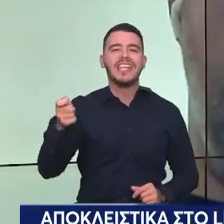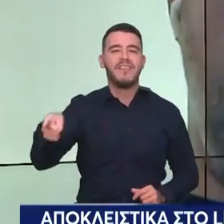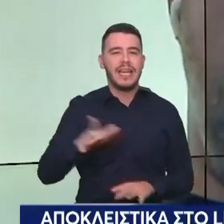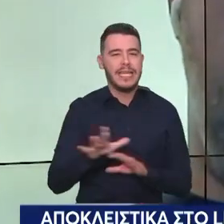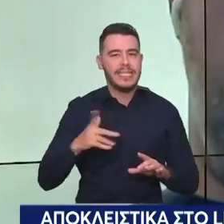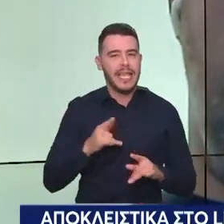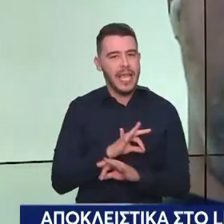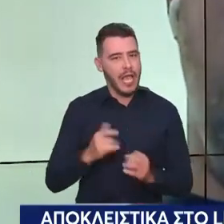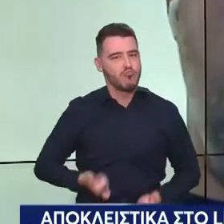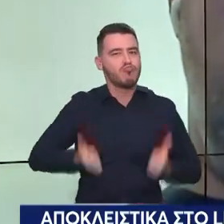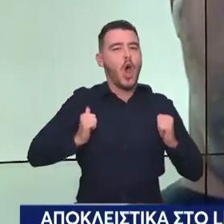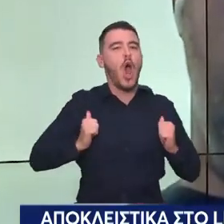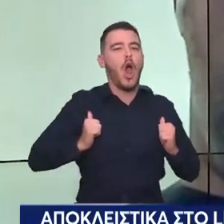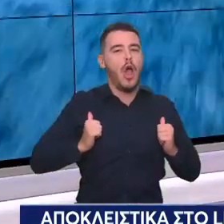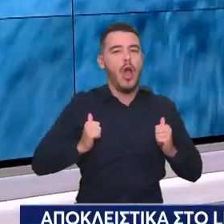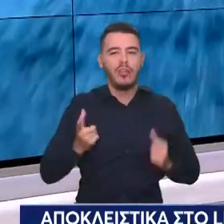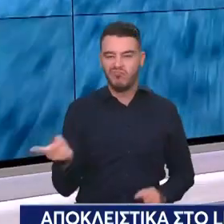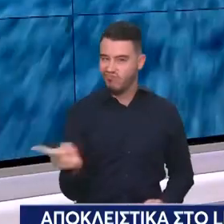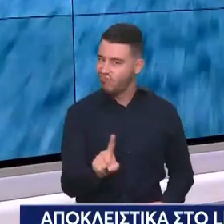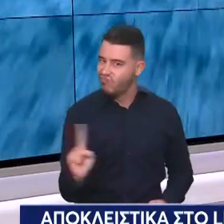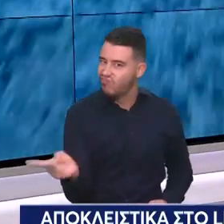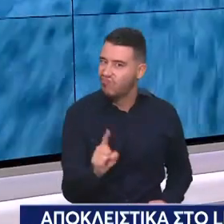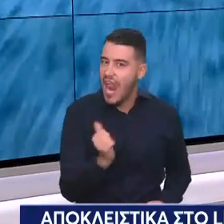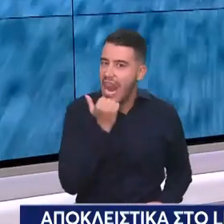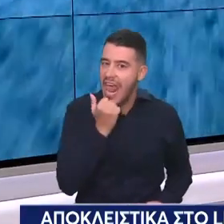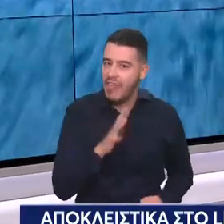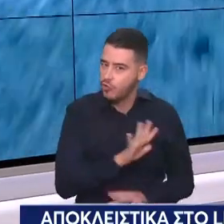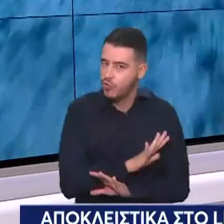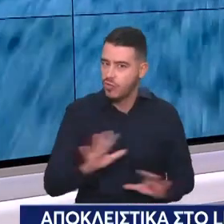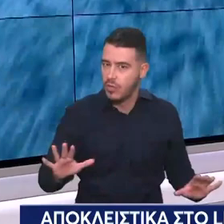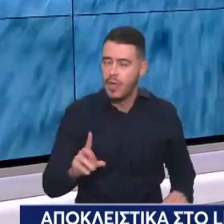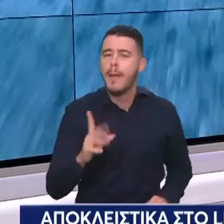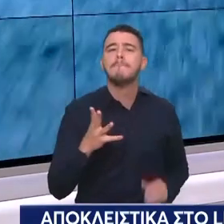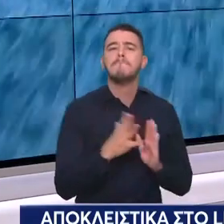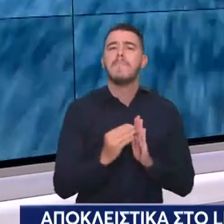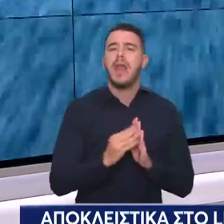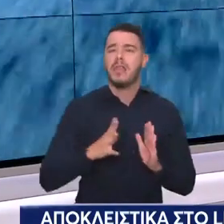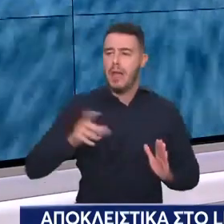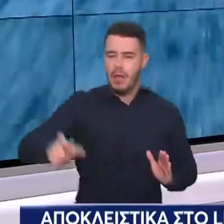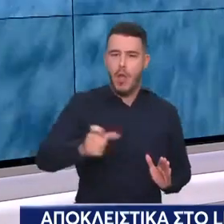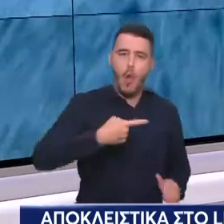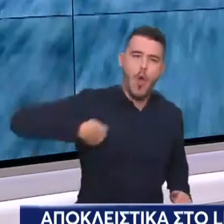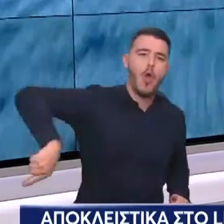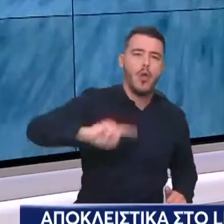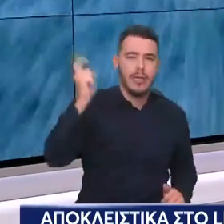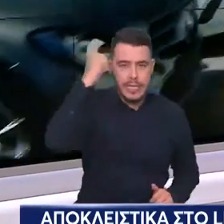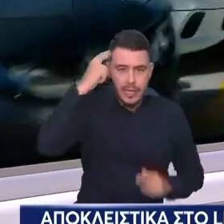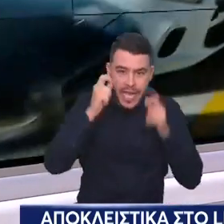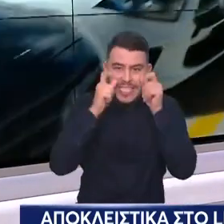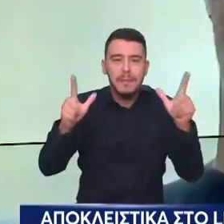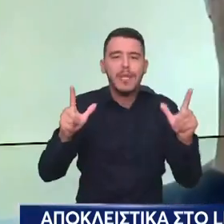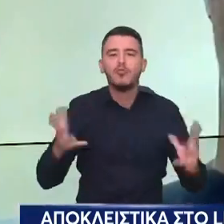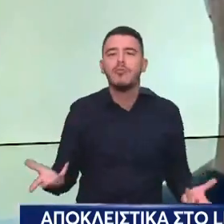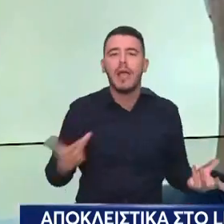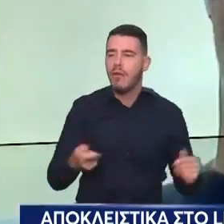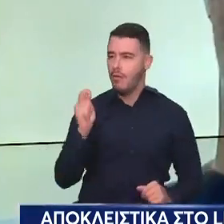δίκιο. Είναι πολύ εναντίον των ασφαλιστικών εταιρείων. Γιατί αν συνειδητοποιήσουν οι ιδιοκτήτες των αυτοκινήτων, συνειδητοποιήσουμε ότι δεν θα μας